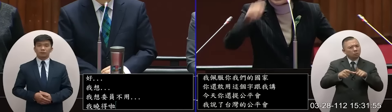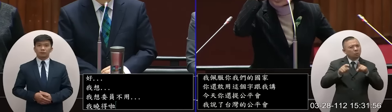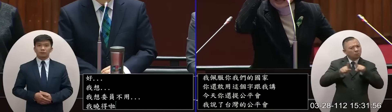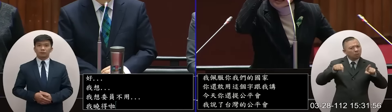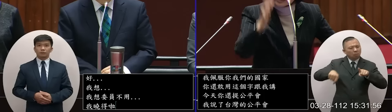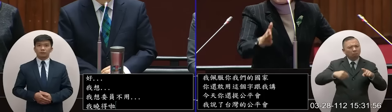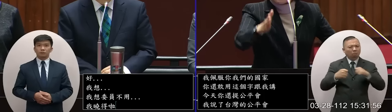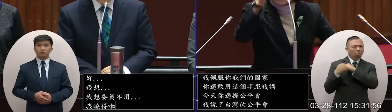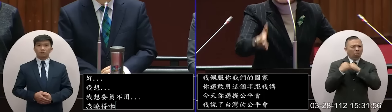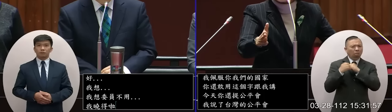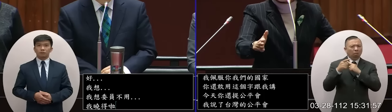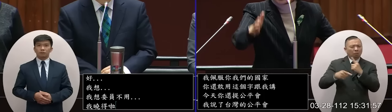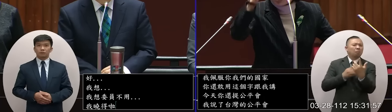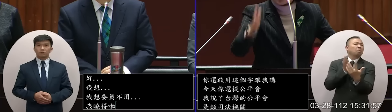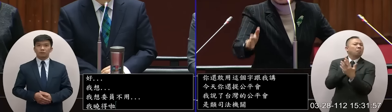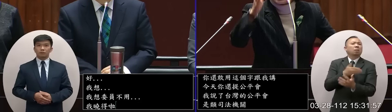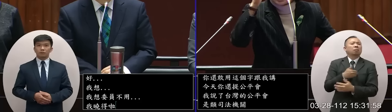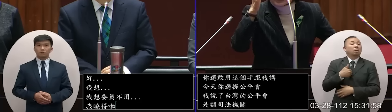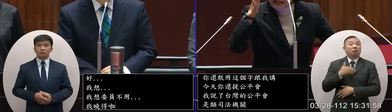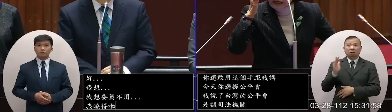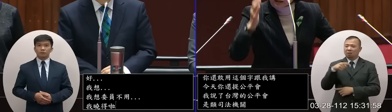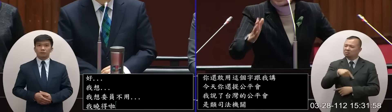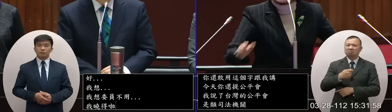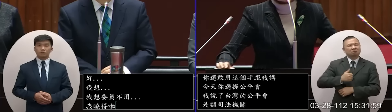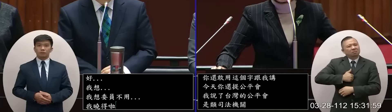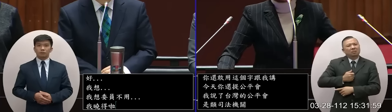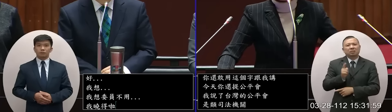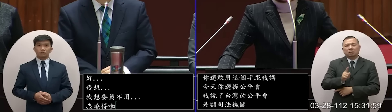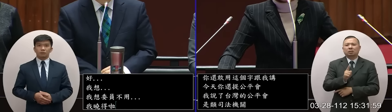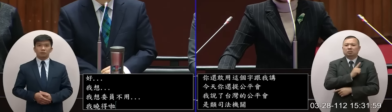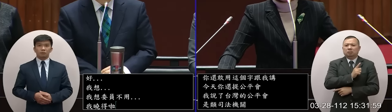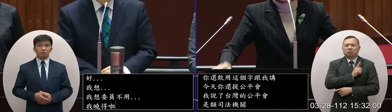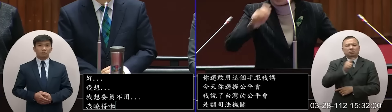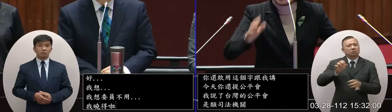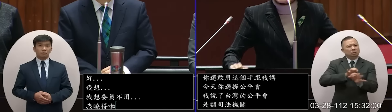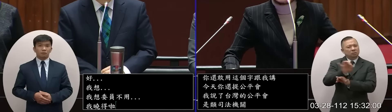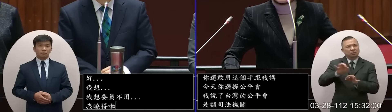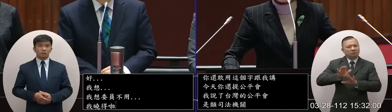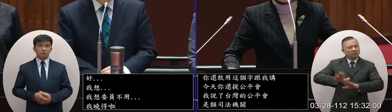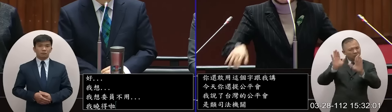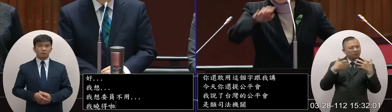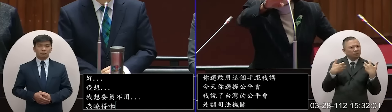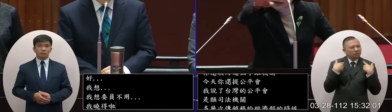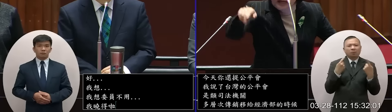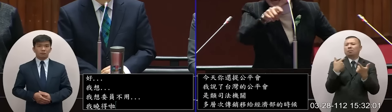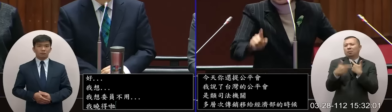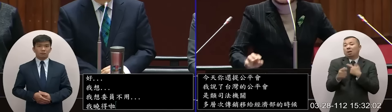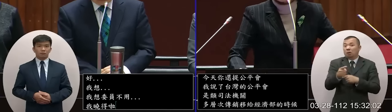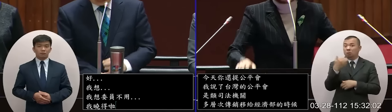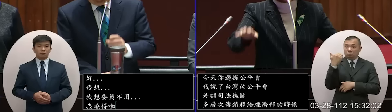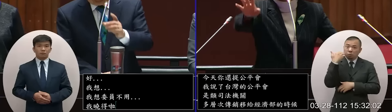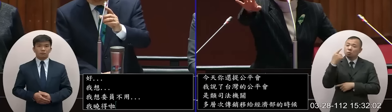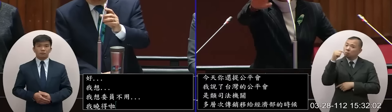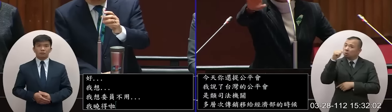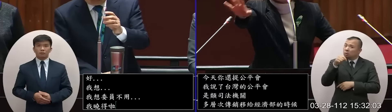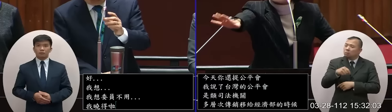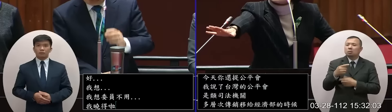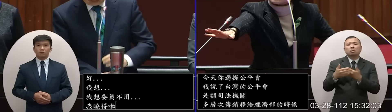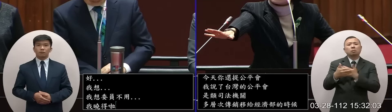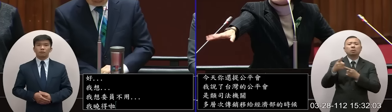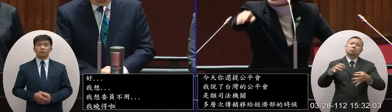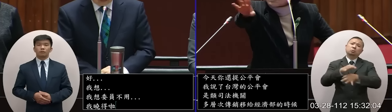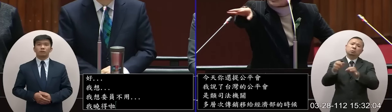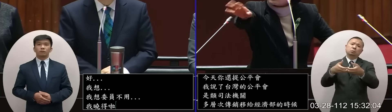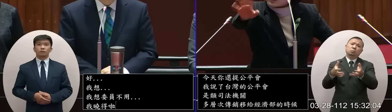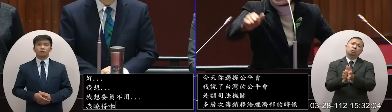但是它真的不适合做这个经济发展。如果是这样的话，这样的行程，那经济部可以废掉